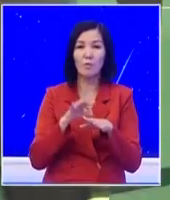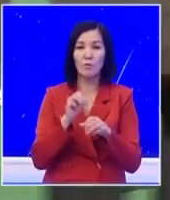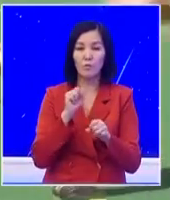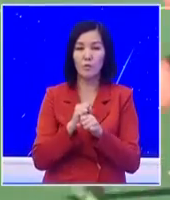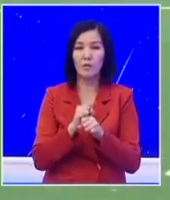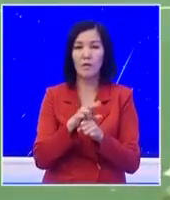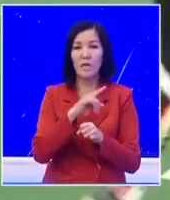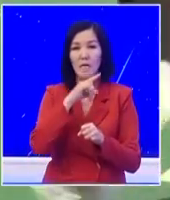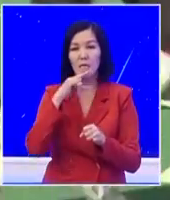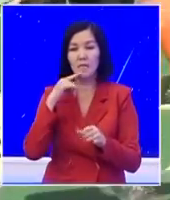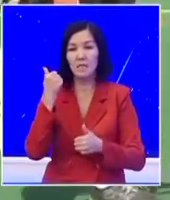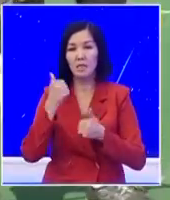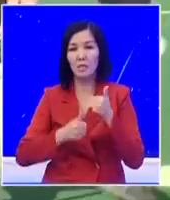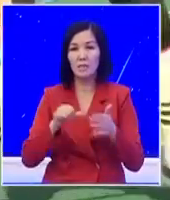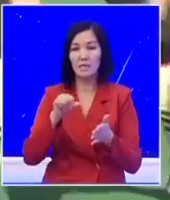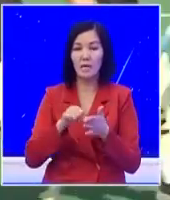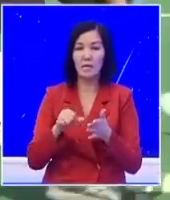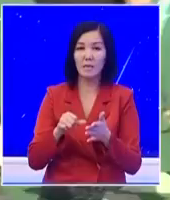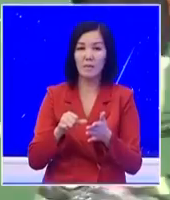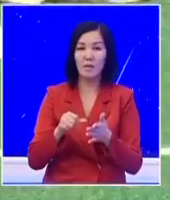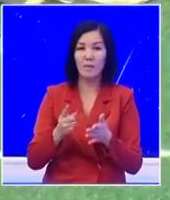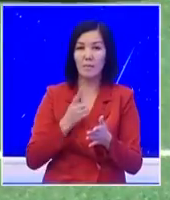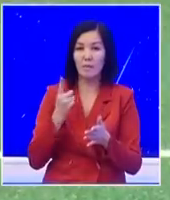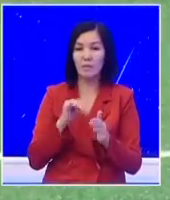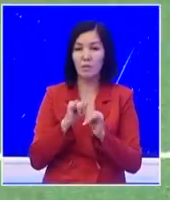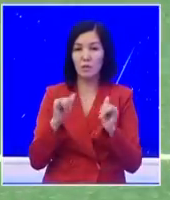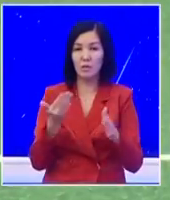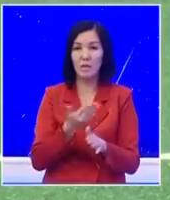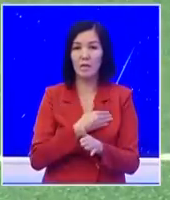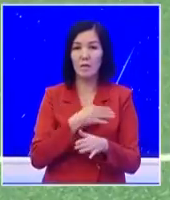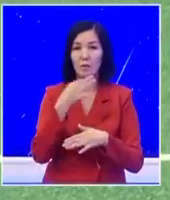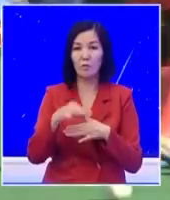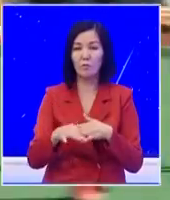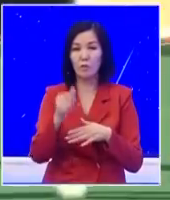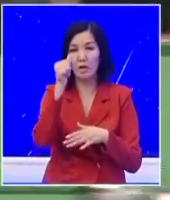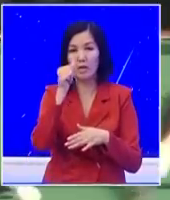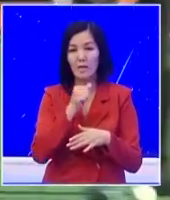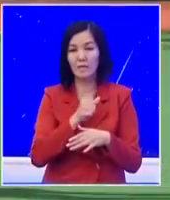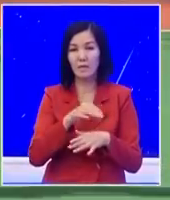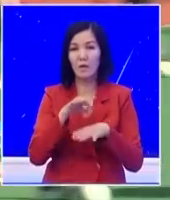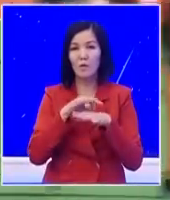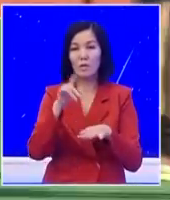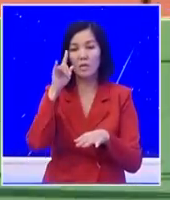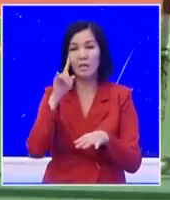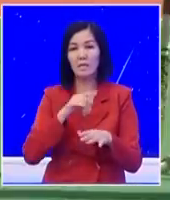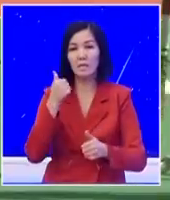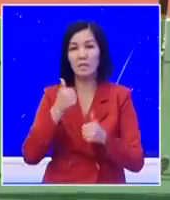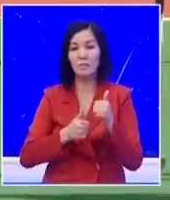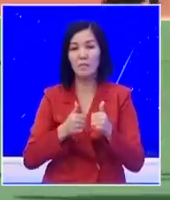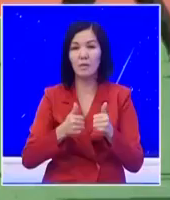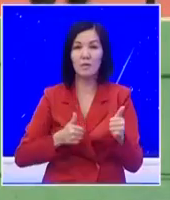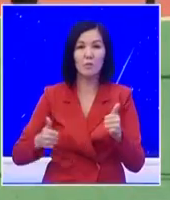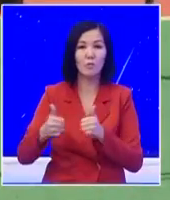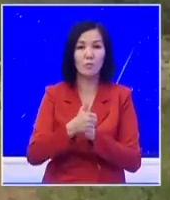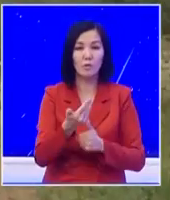Ресей ашық біріншілігіне қатысып, тәжірибесін жетілдіруді жоспарлап отыр. Сонымен қатар күз айларында өтетін Қазақстан чемпионатында да топ жаруды басты